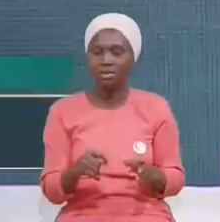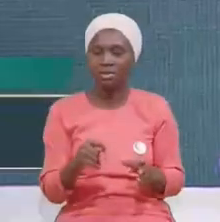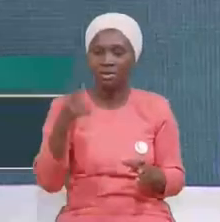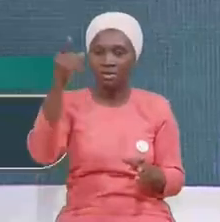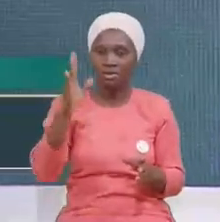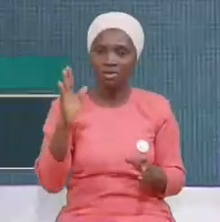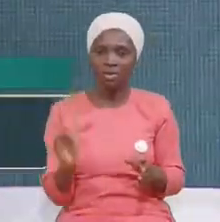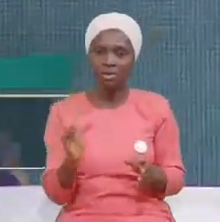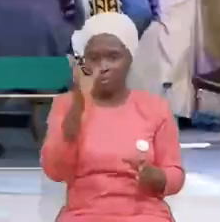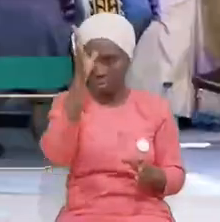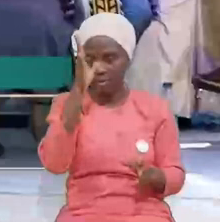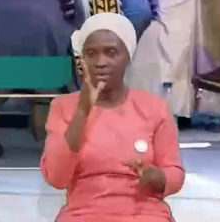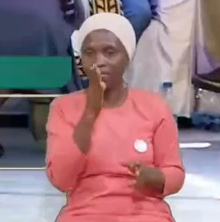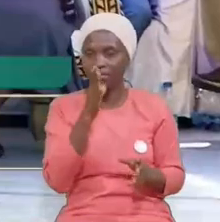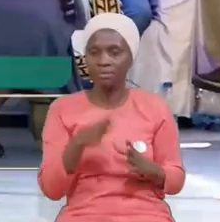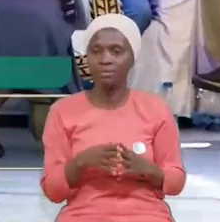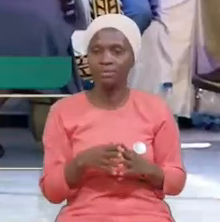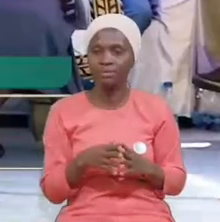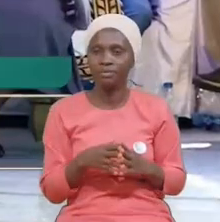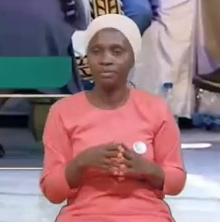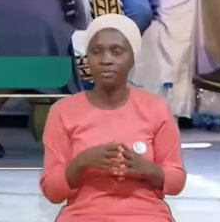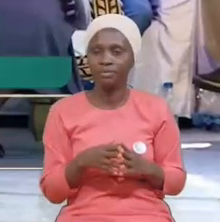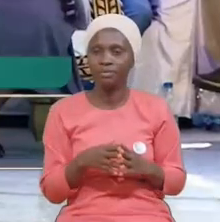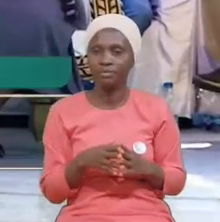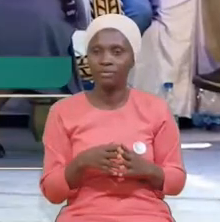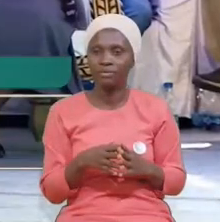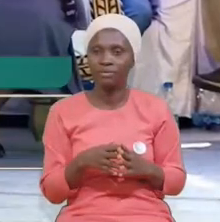Le père et la mère, en particulier le père et la mère qui sont pieux,